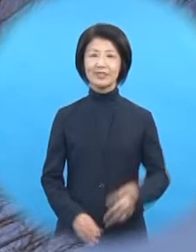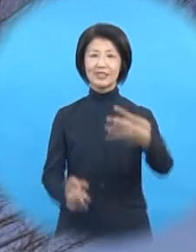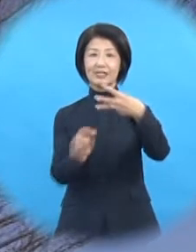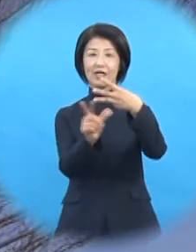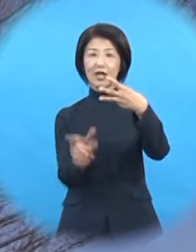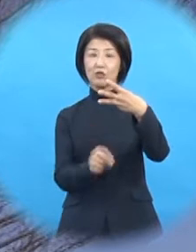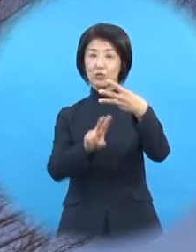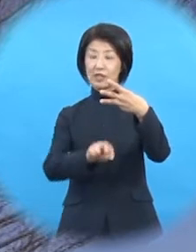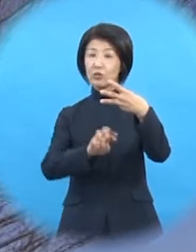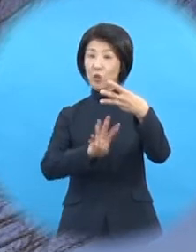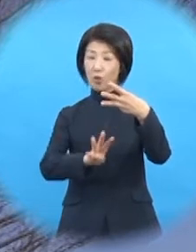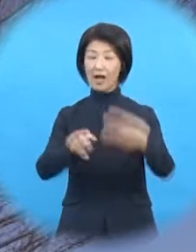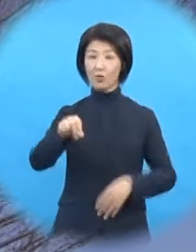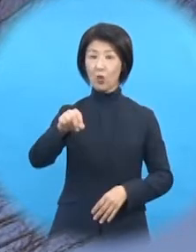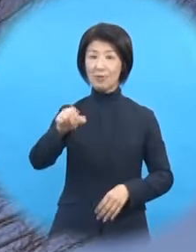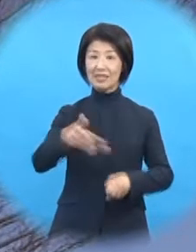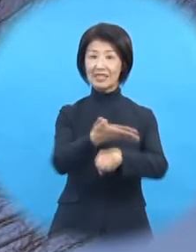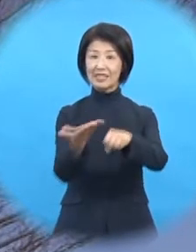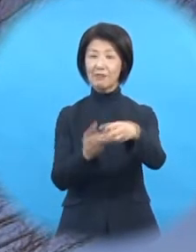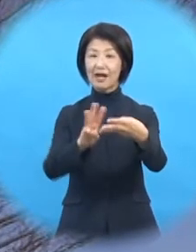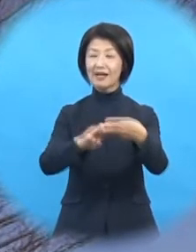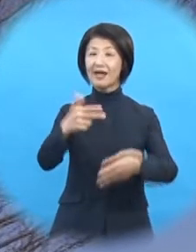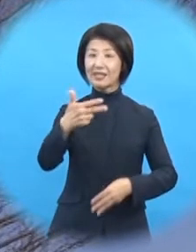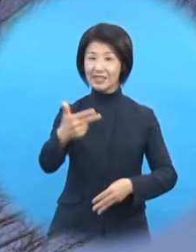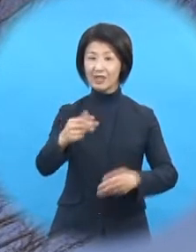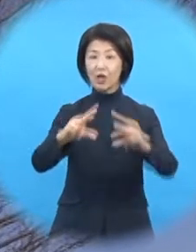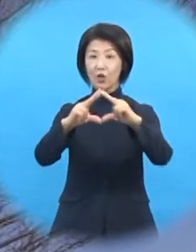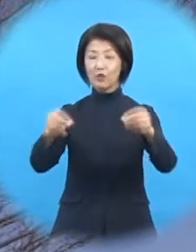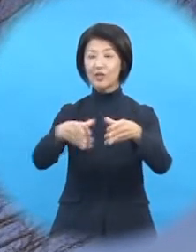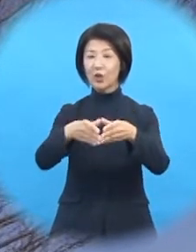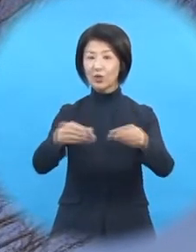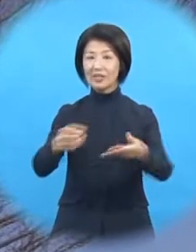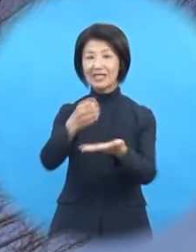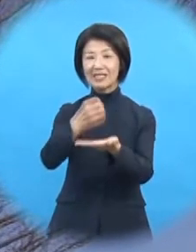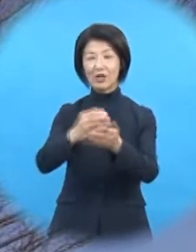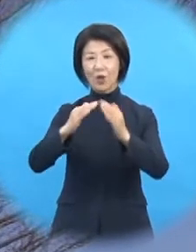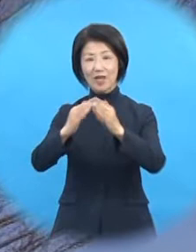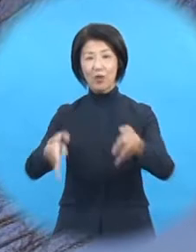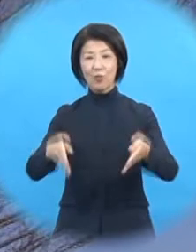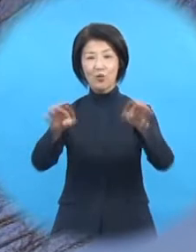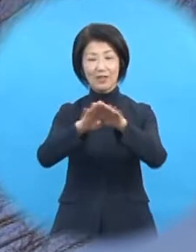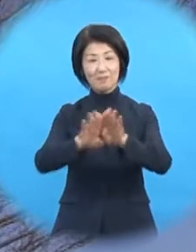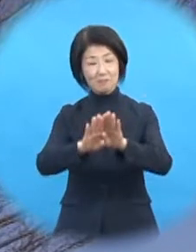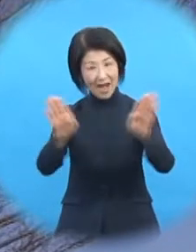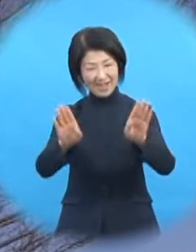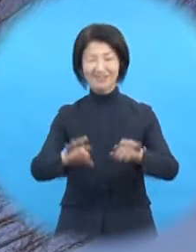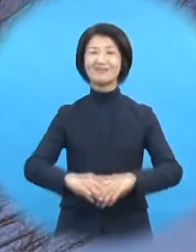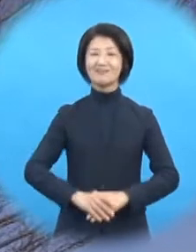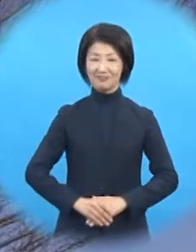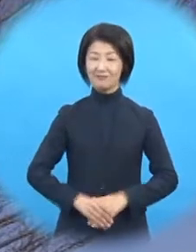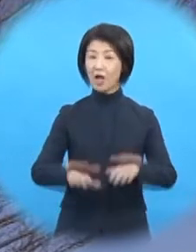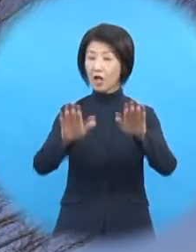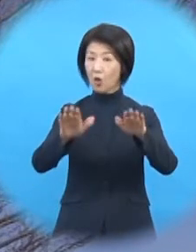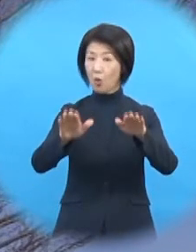3月24日土曜日、島田市に藤野国茶の都ミュージアムがいよいよオープン。今日は